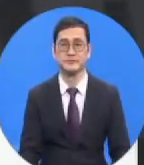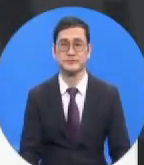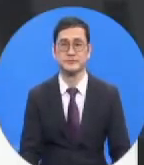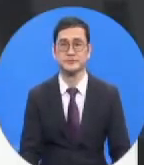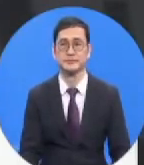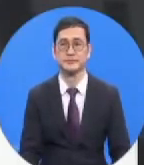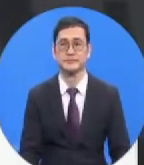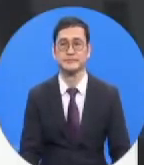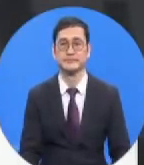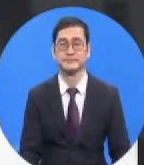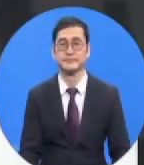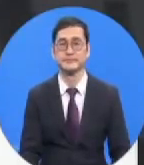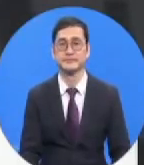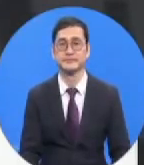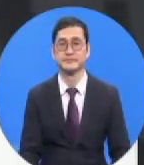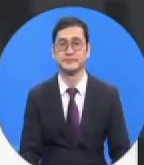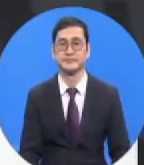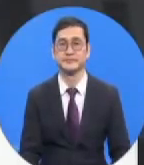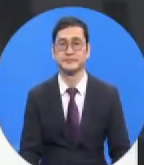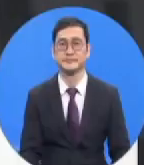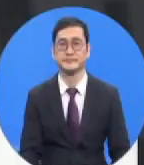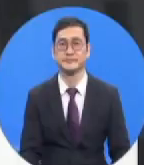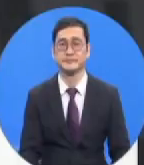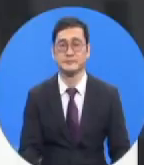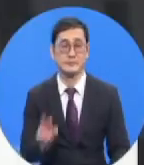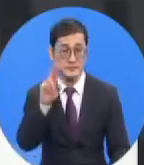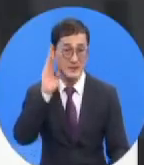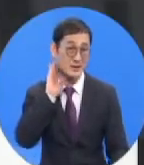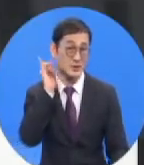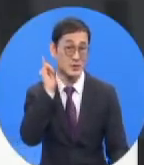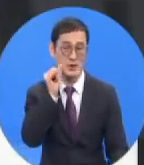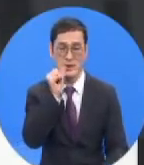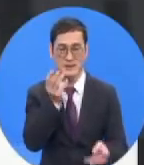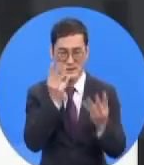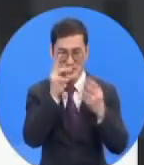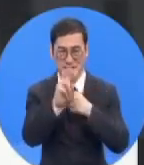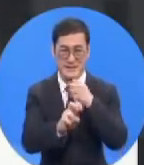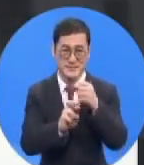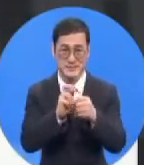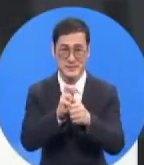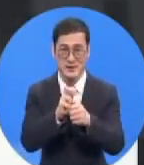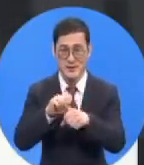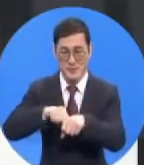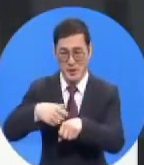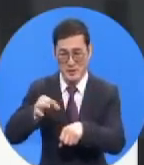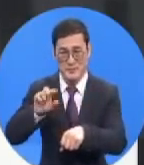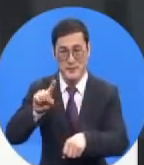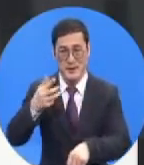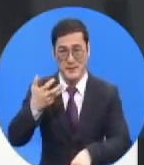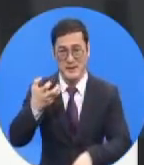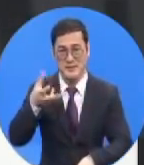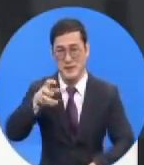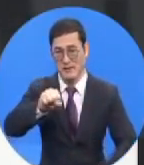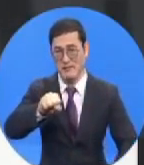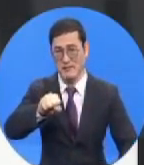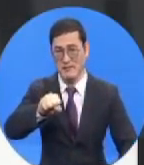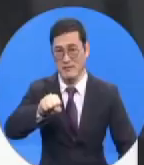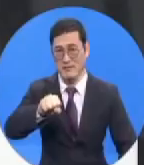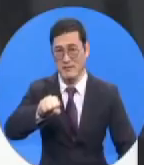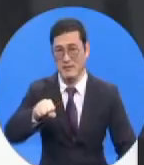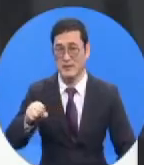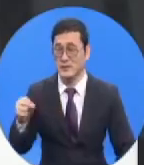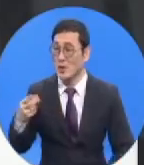확정이 됐죠. 자, 징역 20년, 벌금 180억 원이 확정이 됐습니다. 예, 기존에 받았던 2년형까지